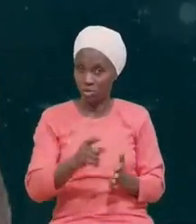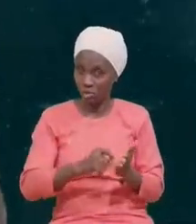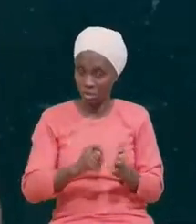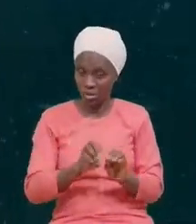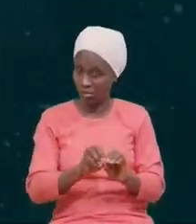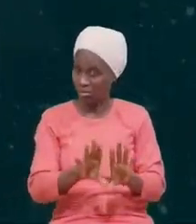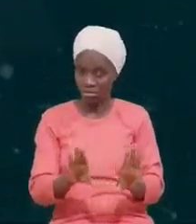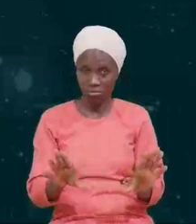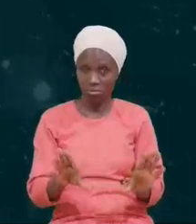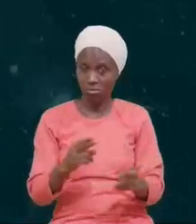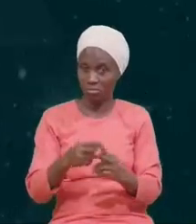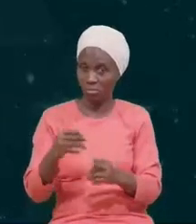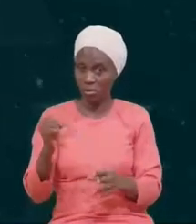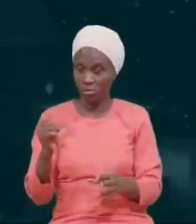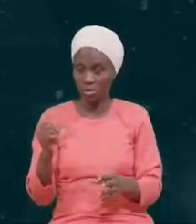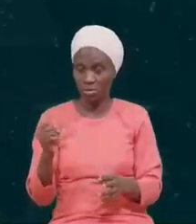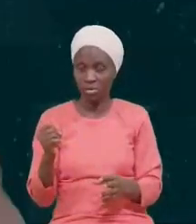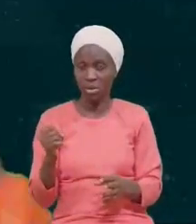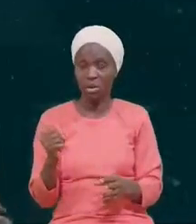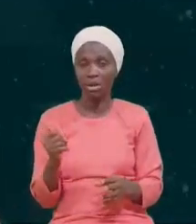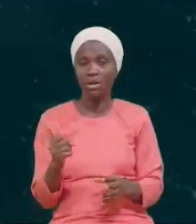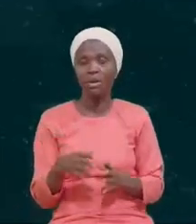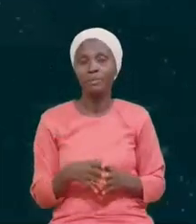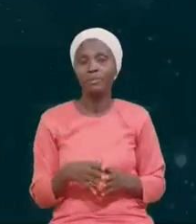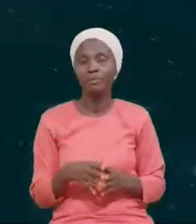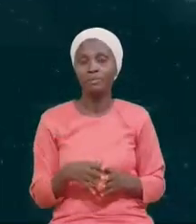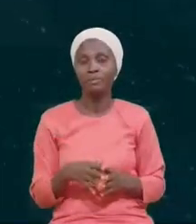Que ce que vous écrivez soit